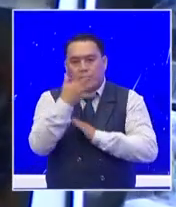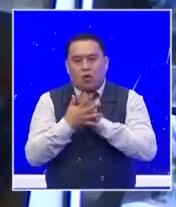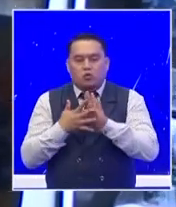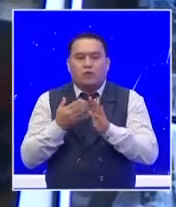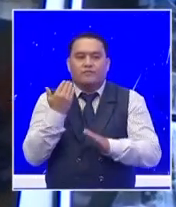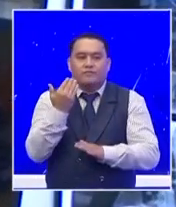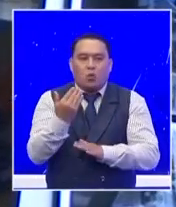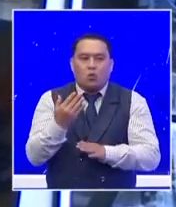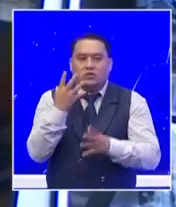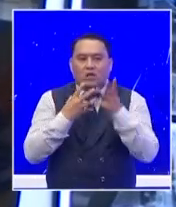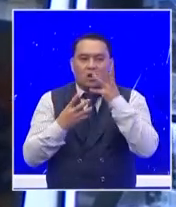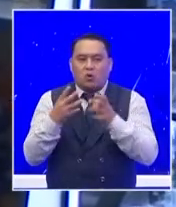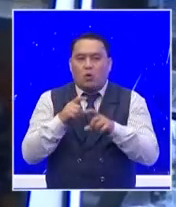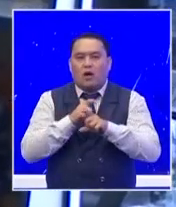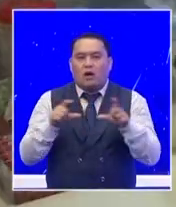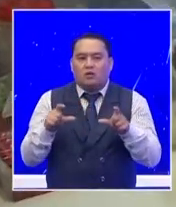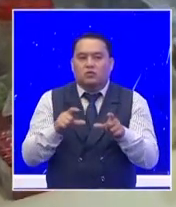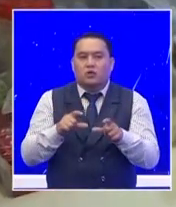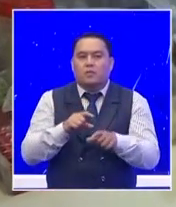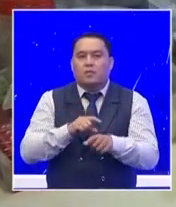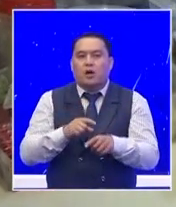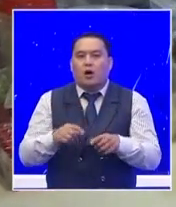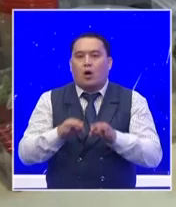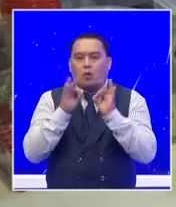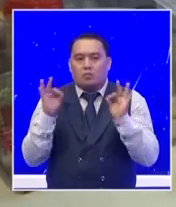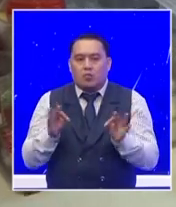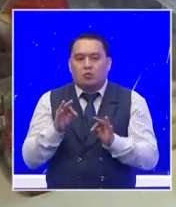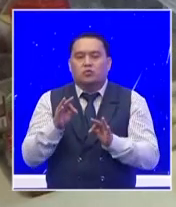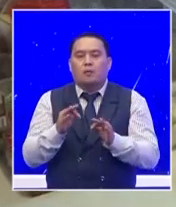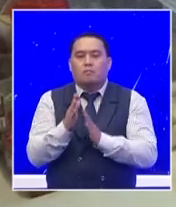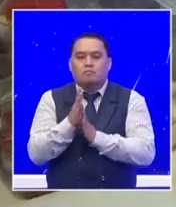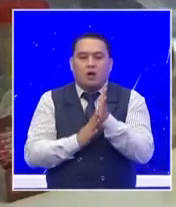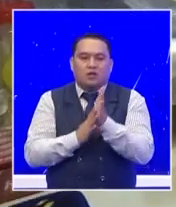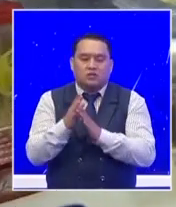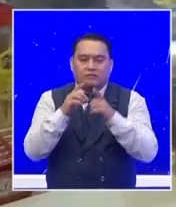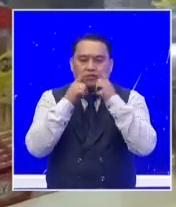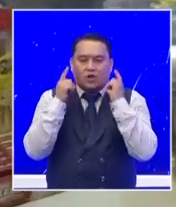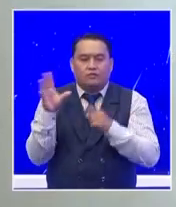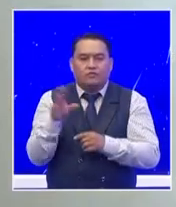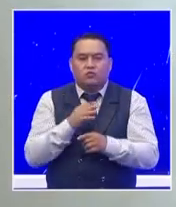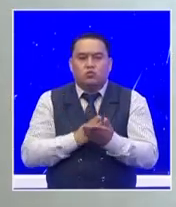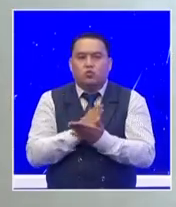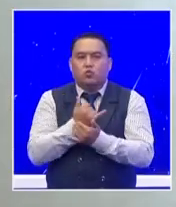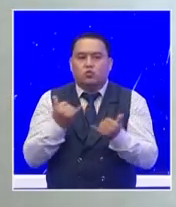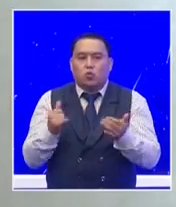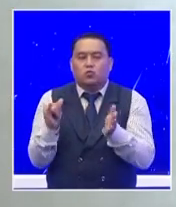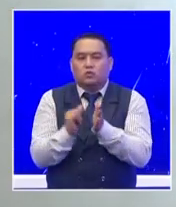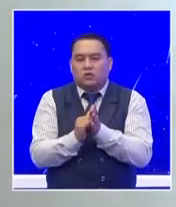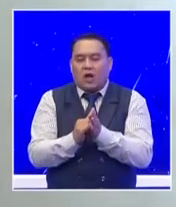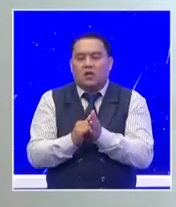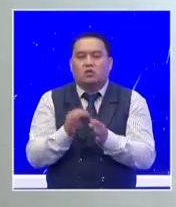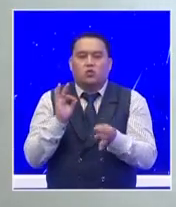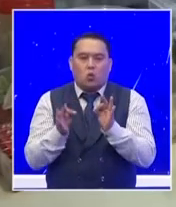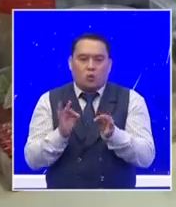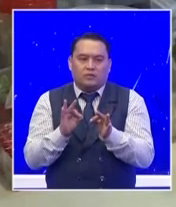перед ними задаче. Торговые объекты оборудованы достаточным объемом санитайзера, масок и перчаток. Однако персонал, хоть и знает установленные санитарные